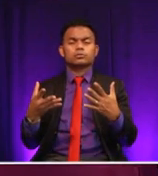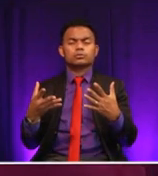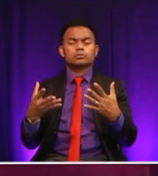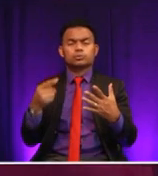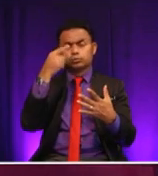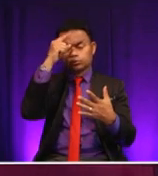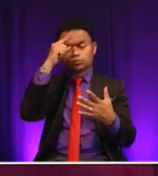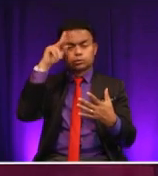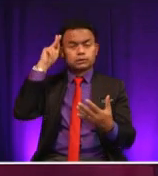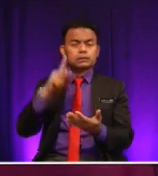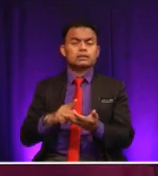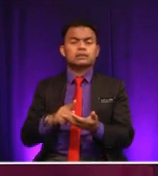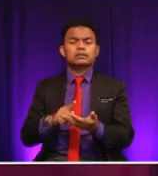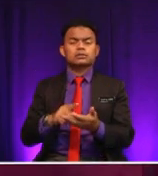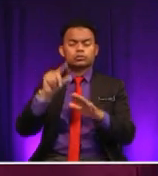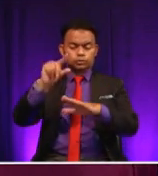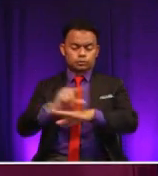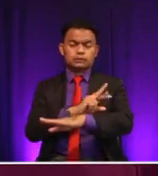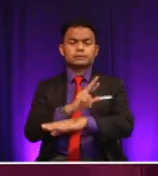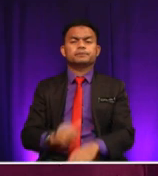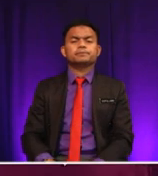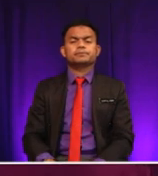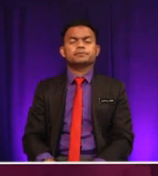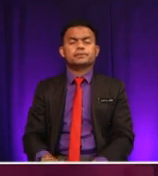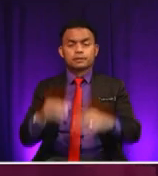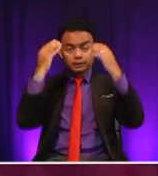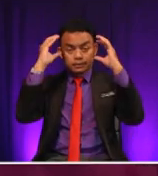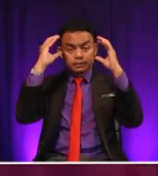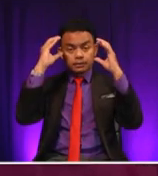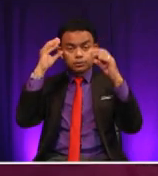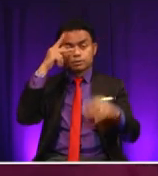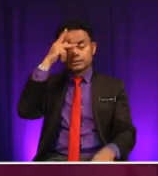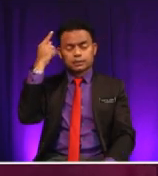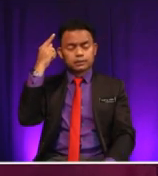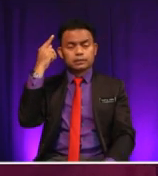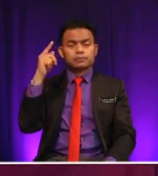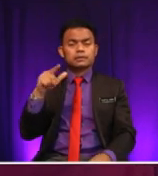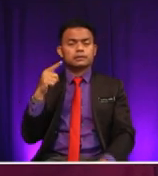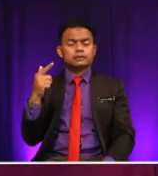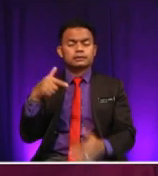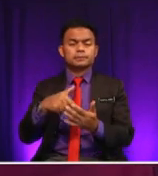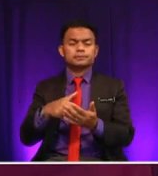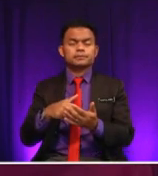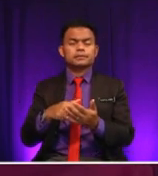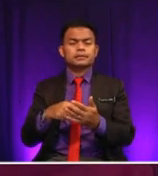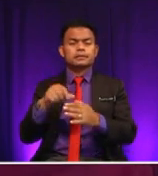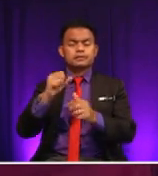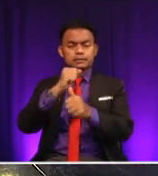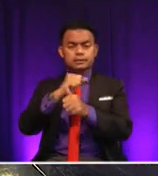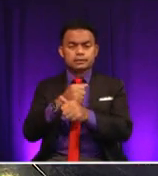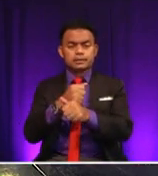adalah gurindam sebab tegaskan sekali lagi setiap puisi dia berbeda-beda